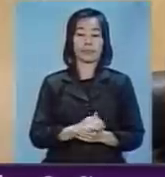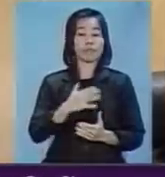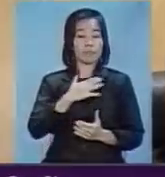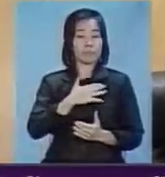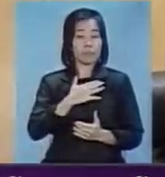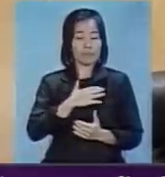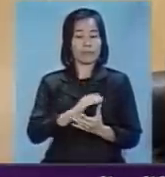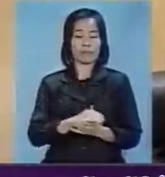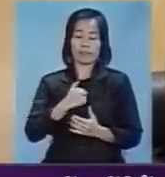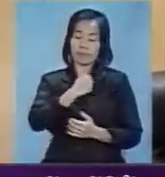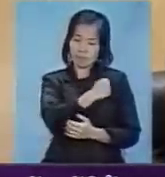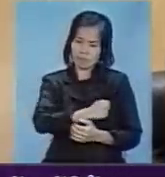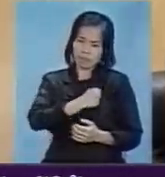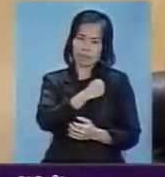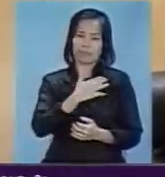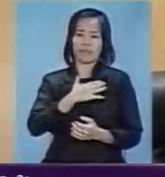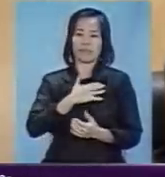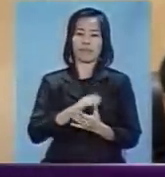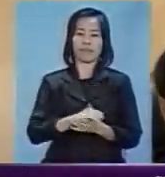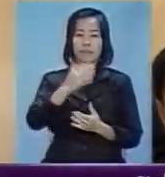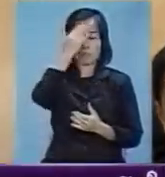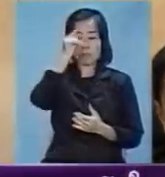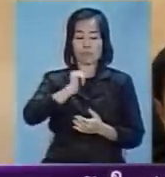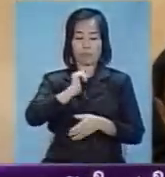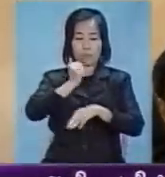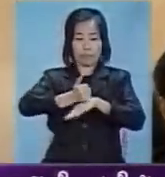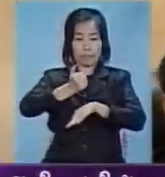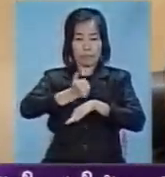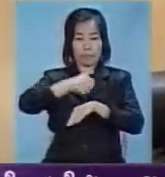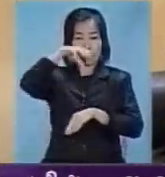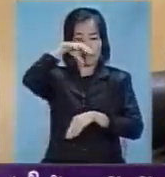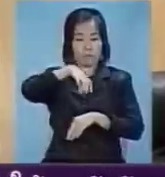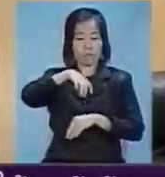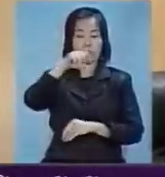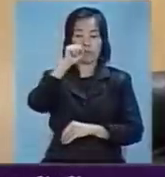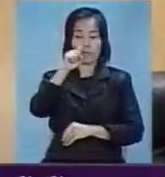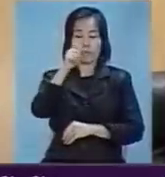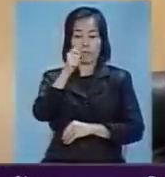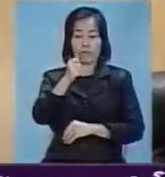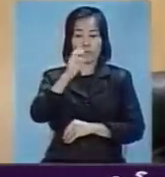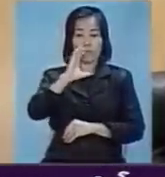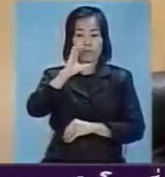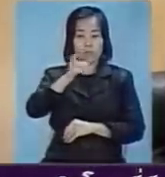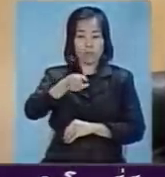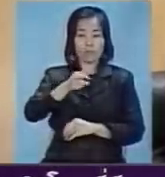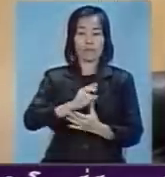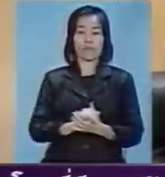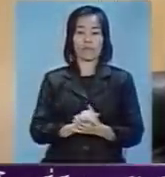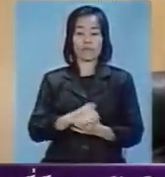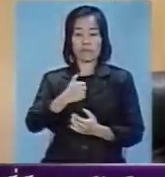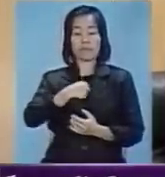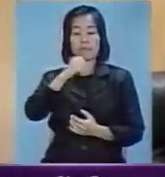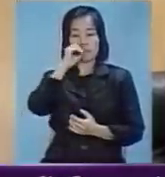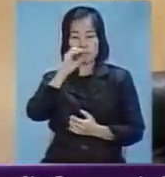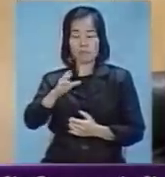ผมสิครับ สิควจะเสียใจ เพราะผมเป็นผู้อนวยการกองอำนวยการแก้ไขสถานการณจุกเฉินสั่งให้